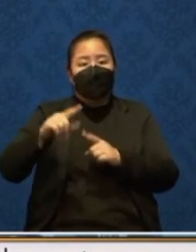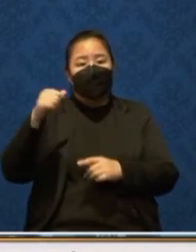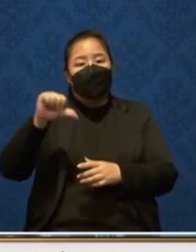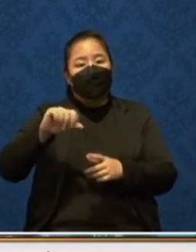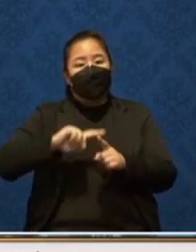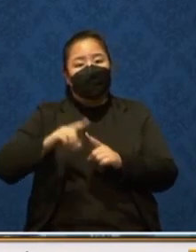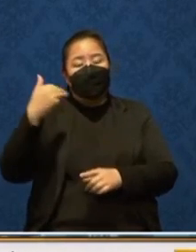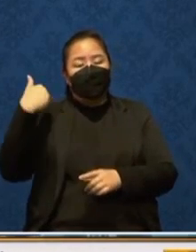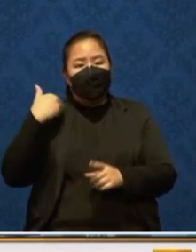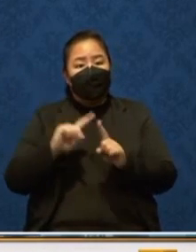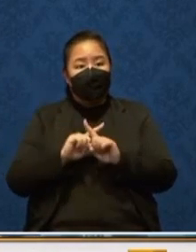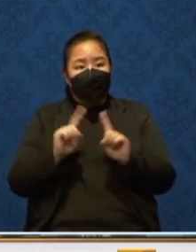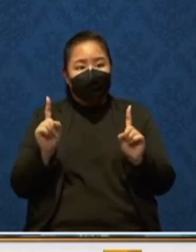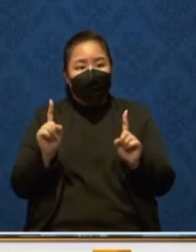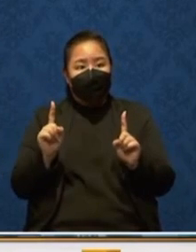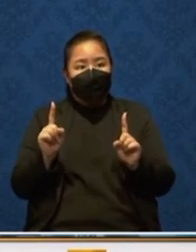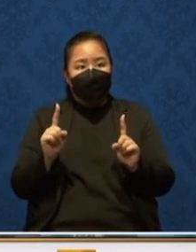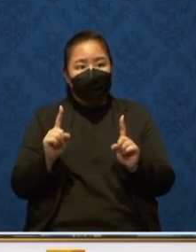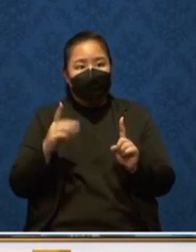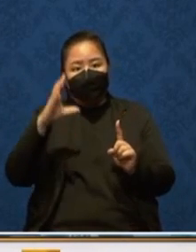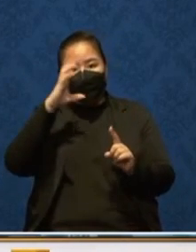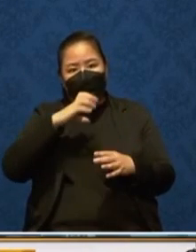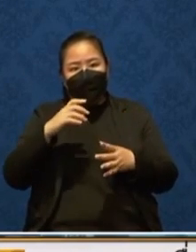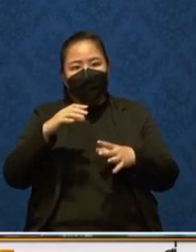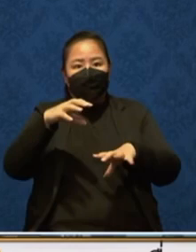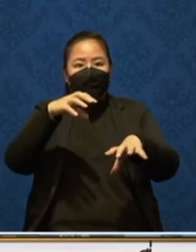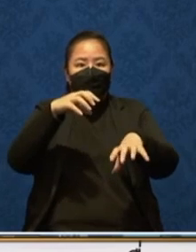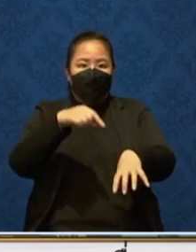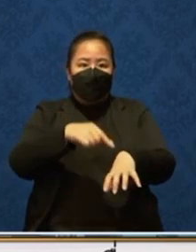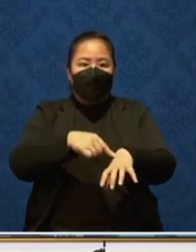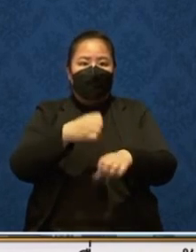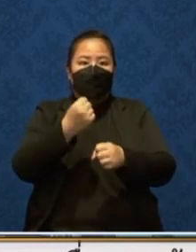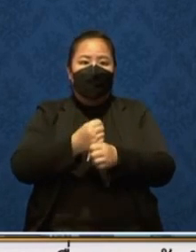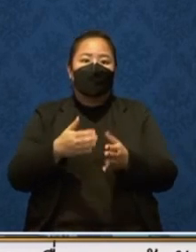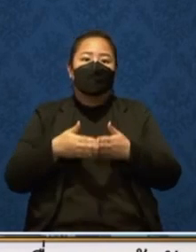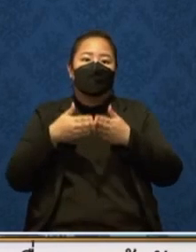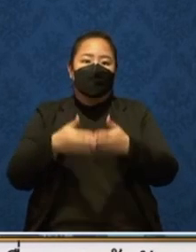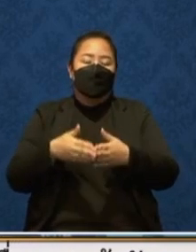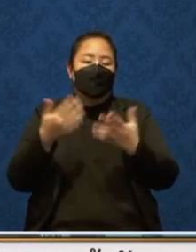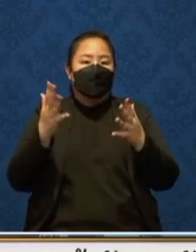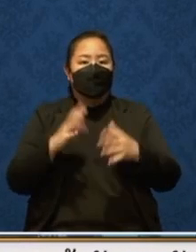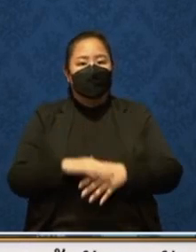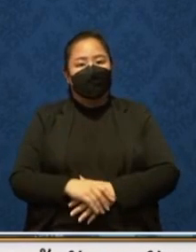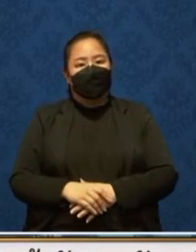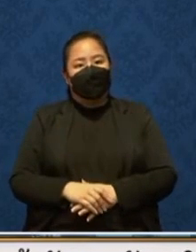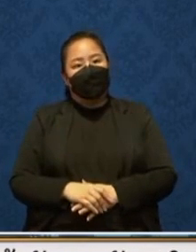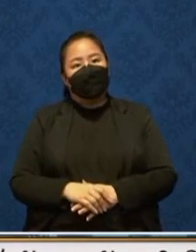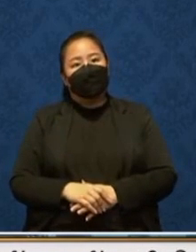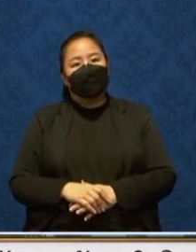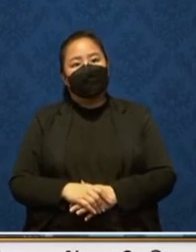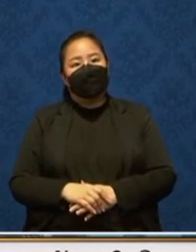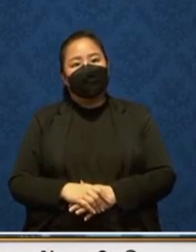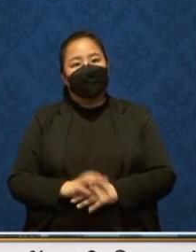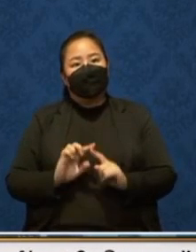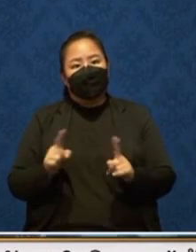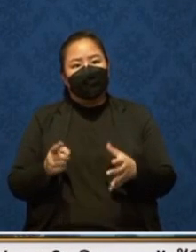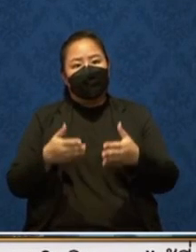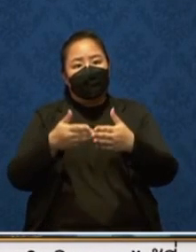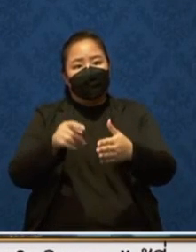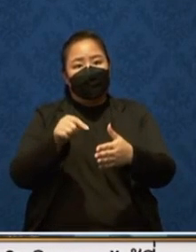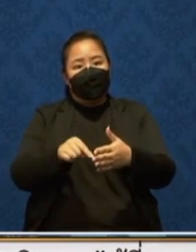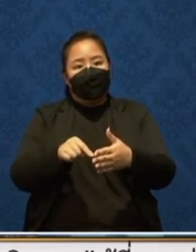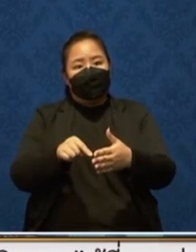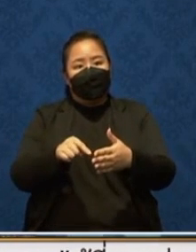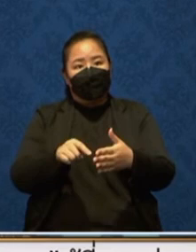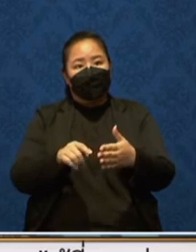ดท้าย หาที่สร้างท่าเหลอไม่ได้ครับสิ่ทผมกลจะบอกก็คือ ก็อี้ของ Land Bridge กระบีขนอมนะครับ